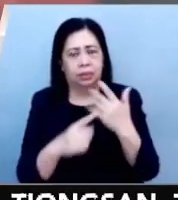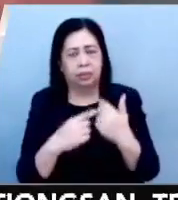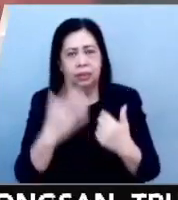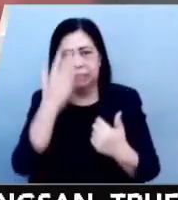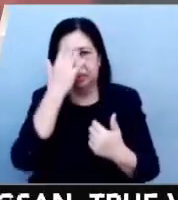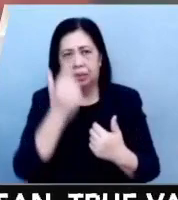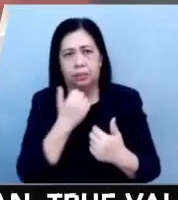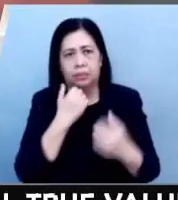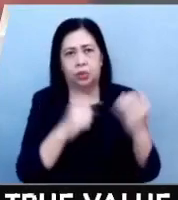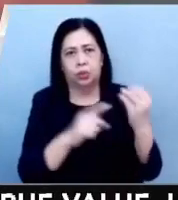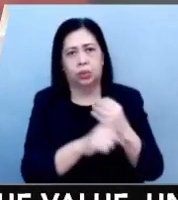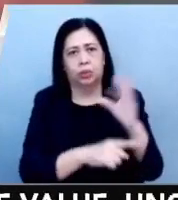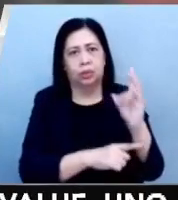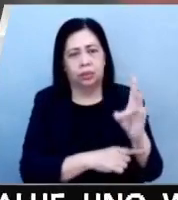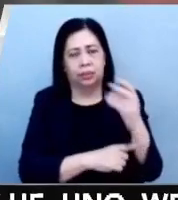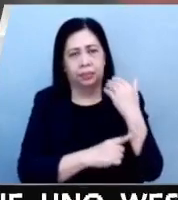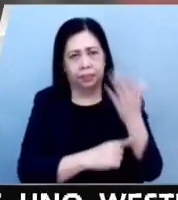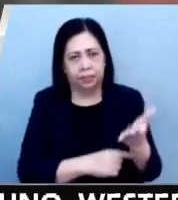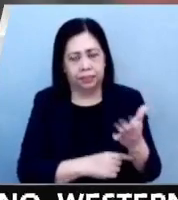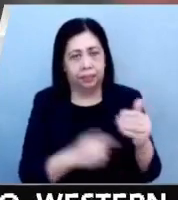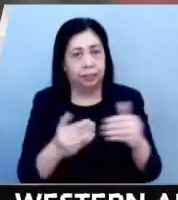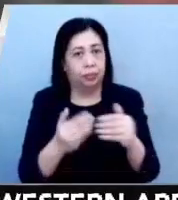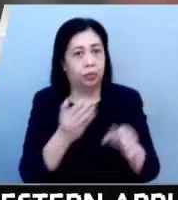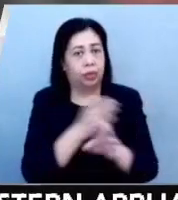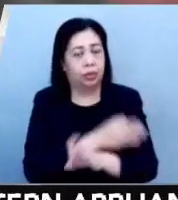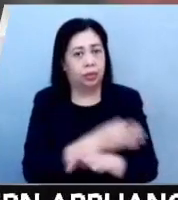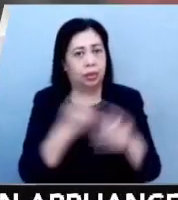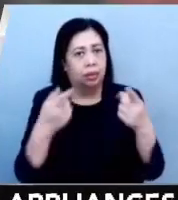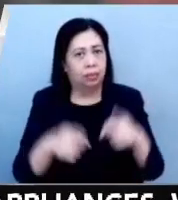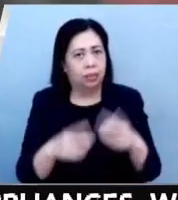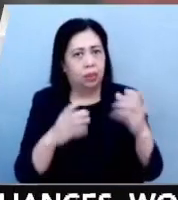7. Bago ang insidente, balak sana ni Castelvi na